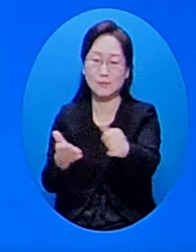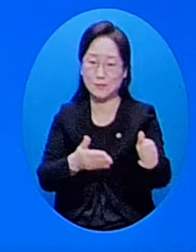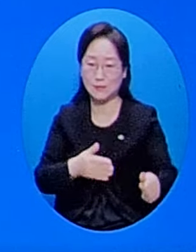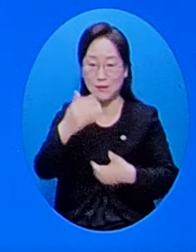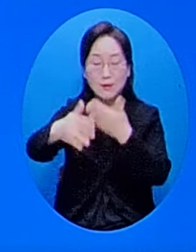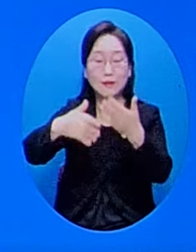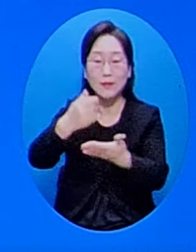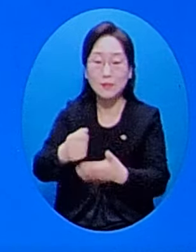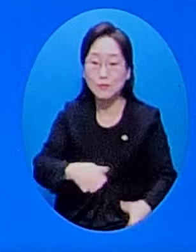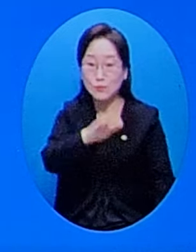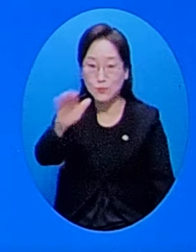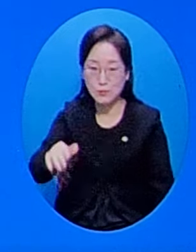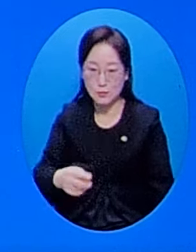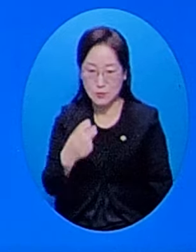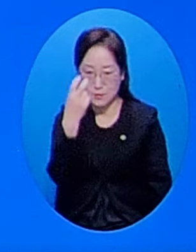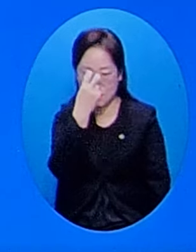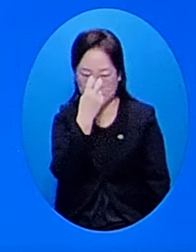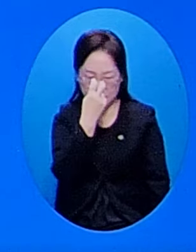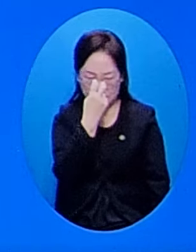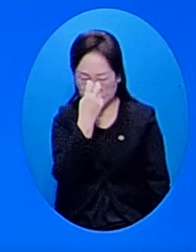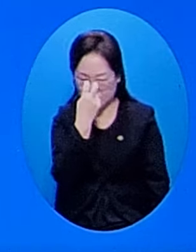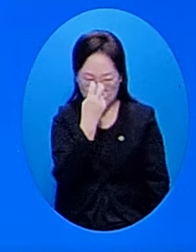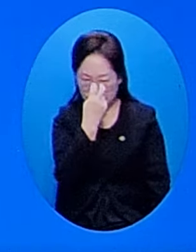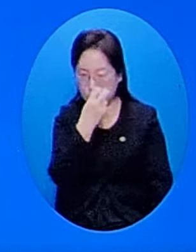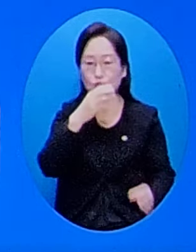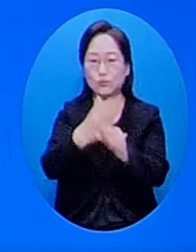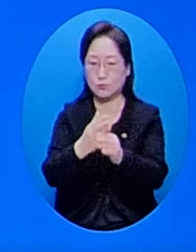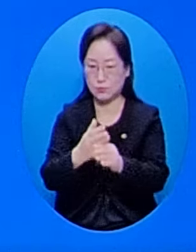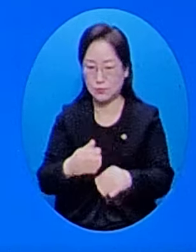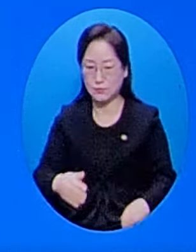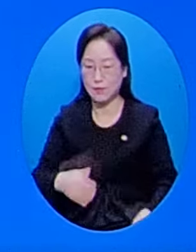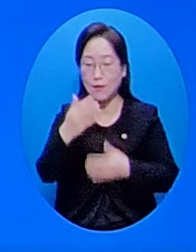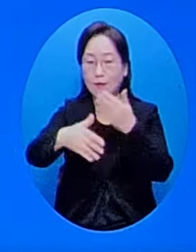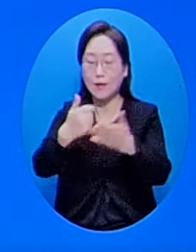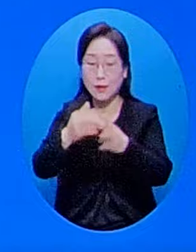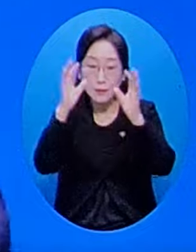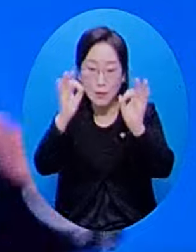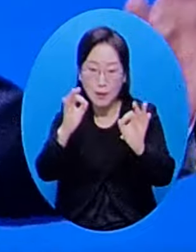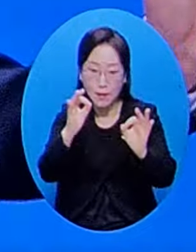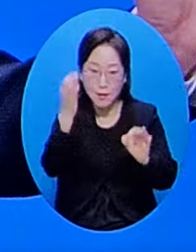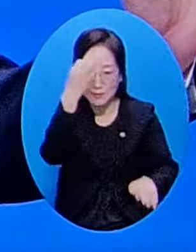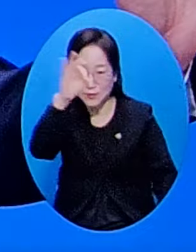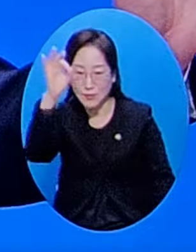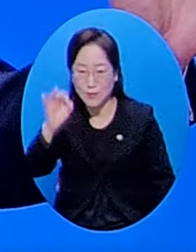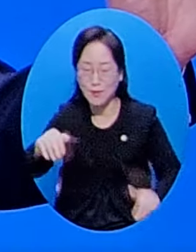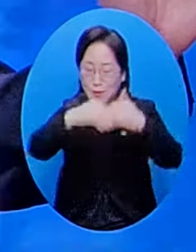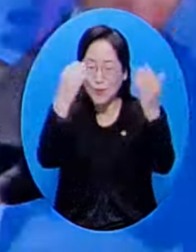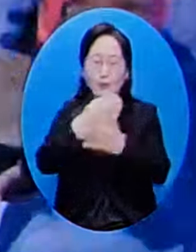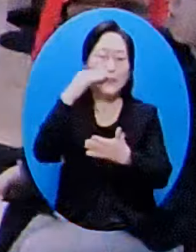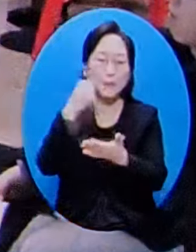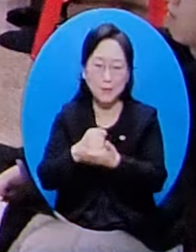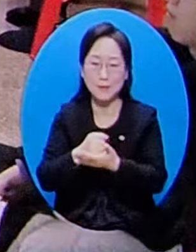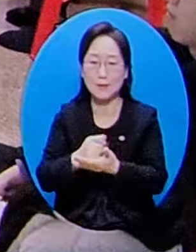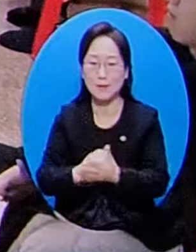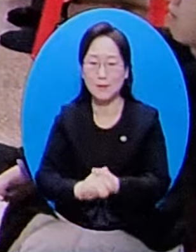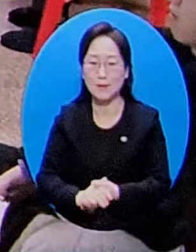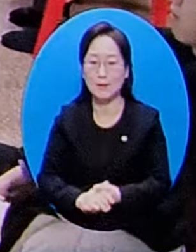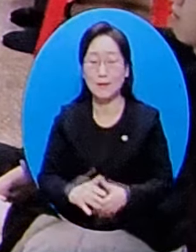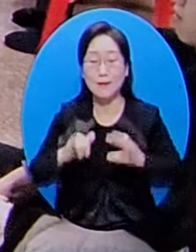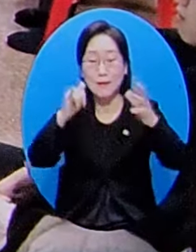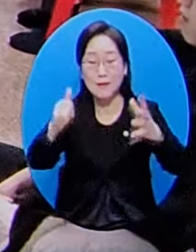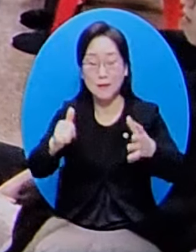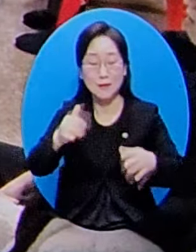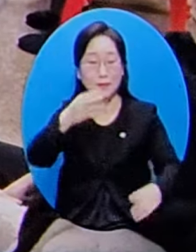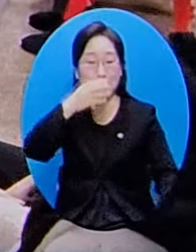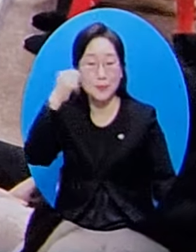하나님이 우리를 불꽃 같은 눈으로 지켜보고 계신데 하나님 앞에 인정을 받으면 우리는 만사가 형통입니다. 세상에서 좀 잘되는